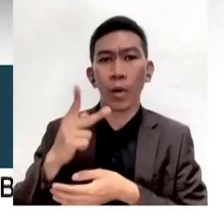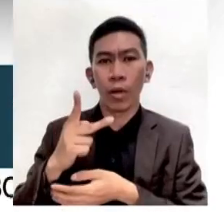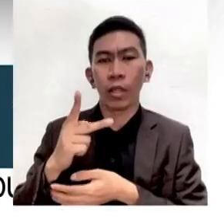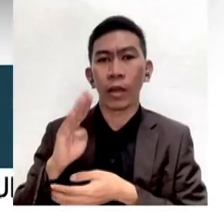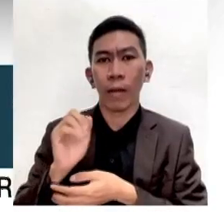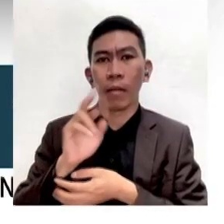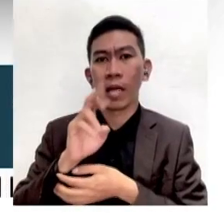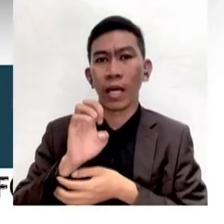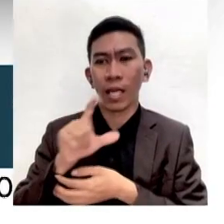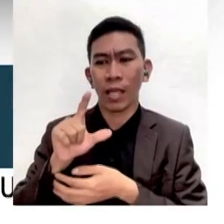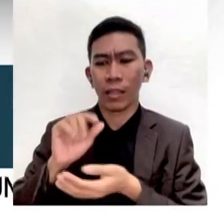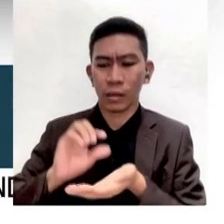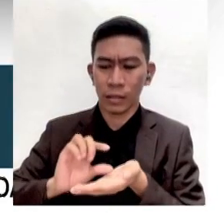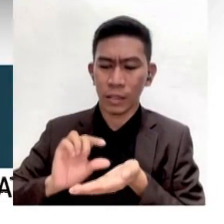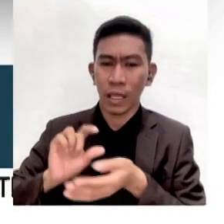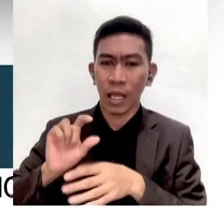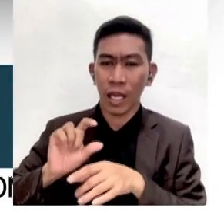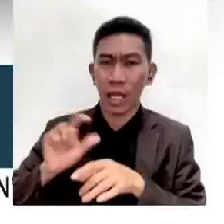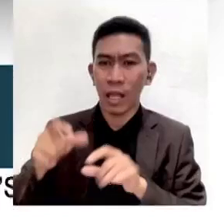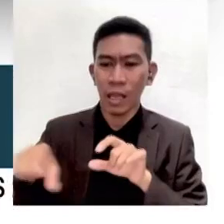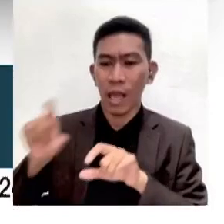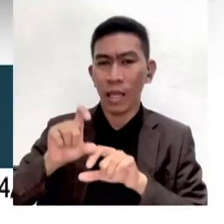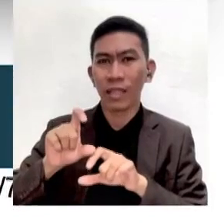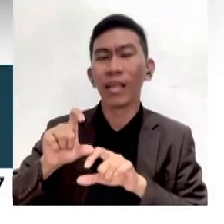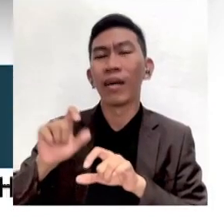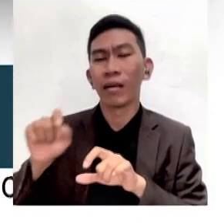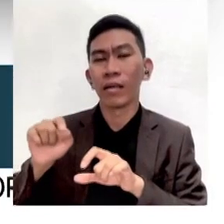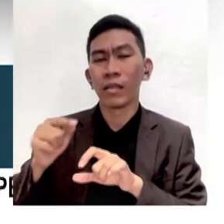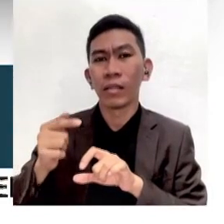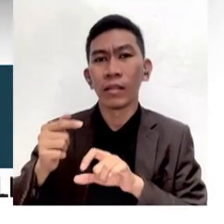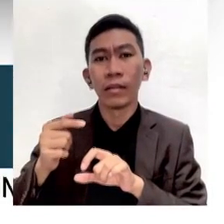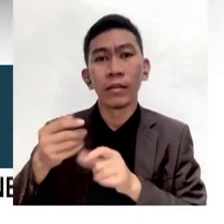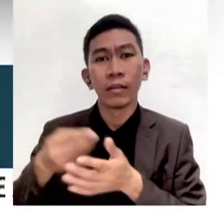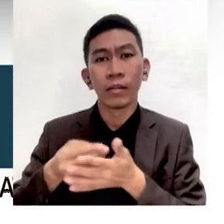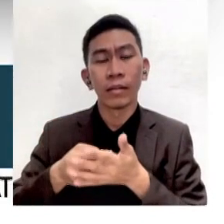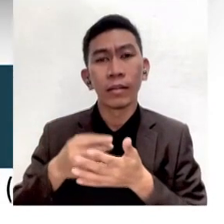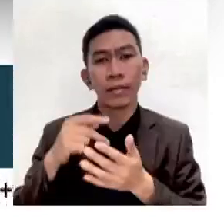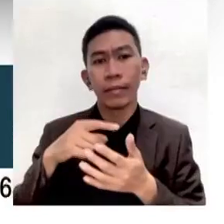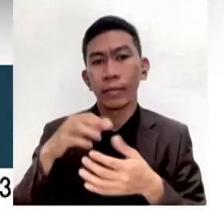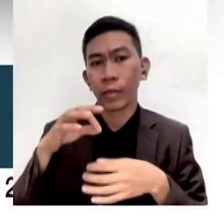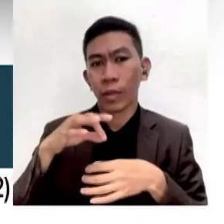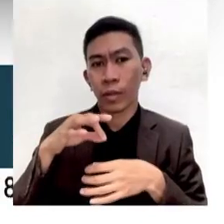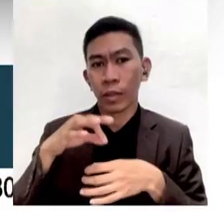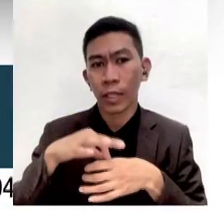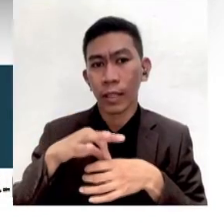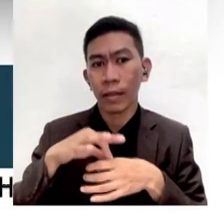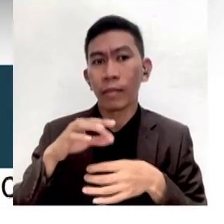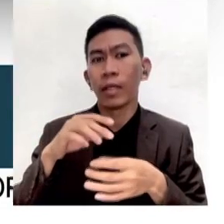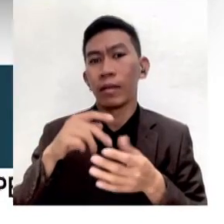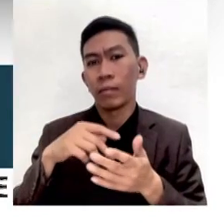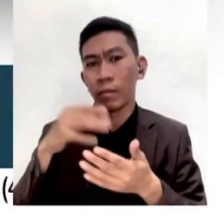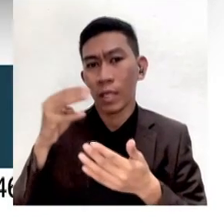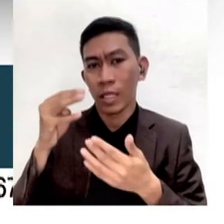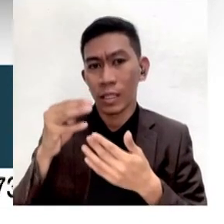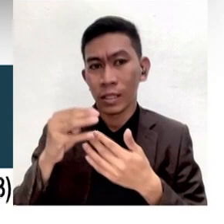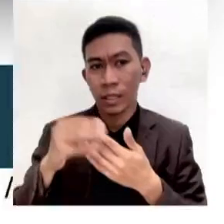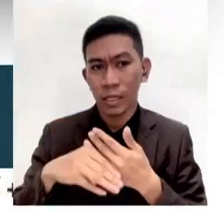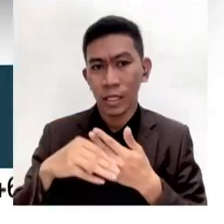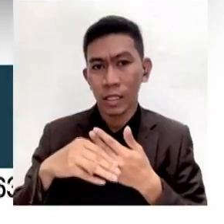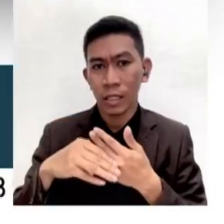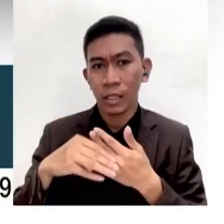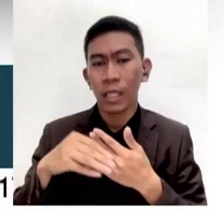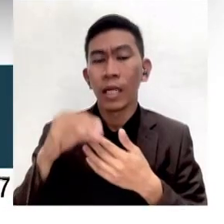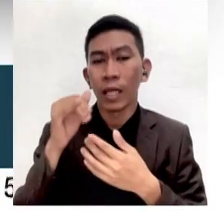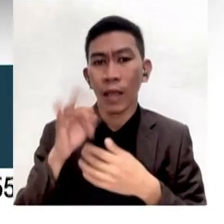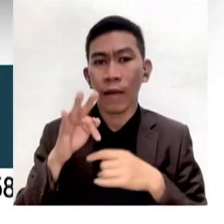kababayan. Ang unprogrammed funds ay pwede at ang program projects ay pwede mo lang gamitin